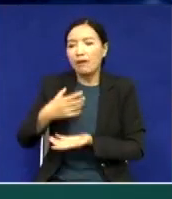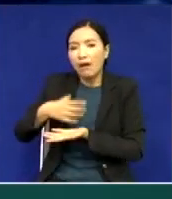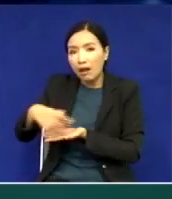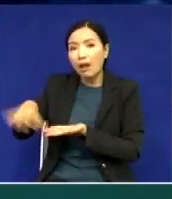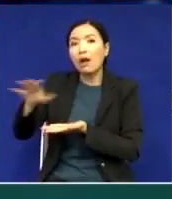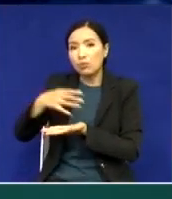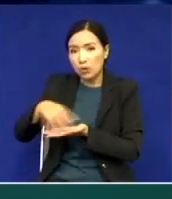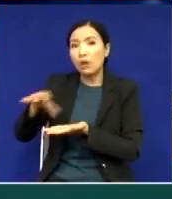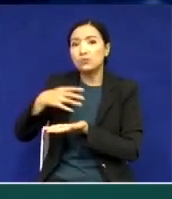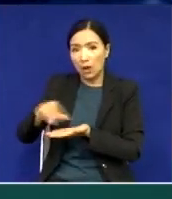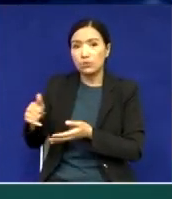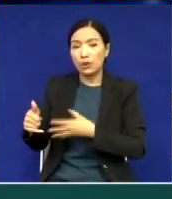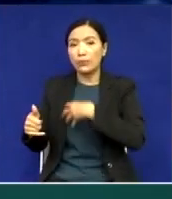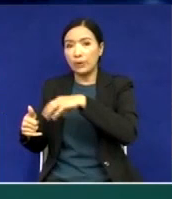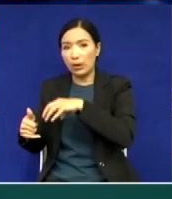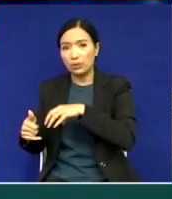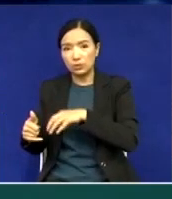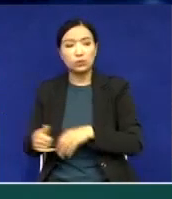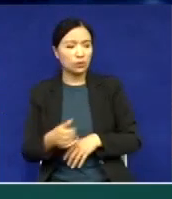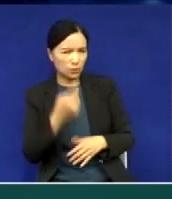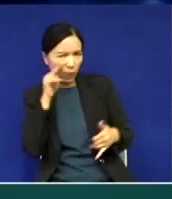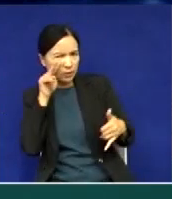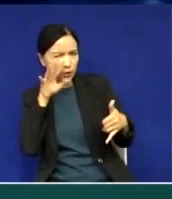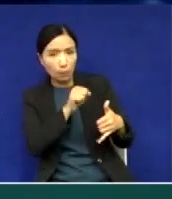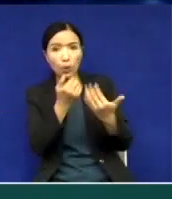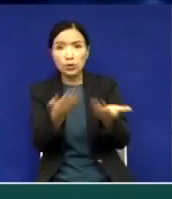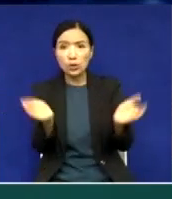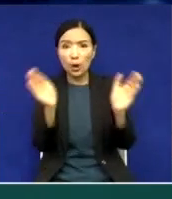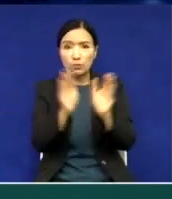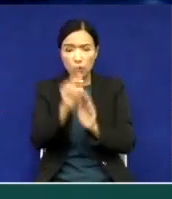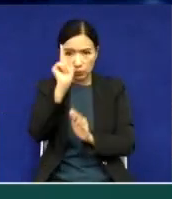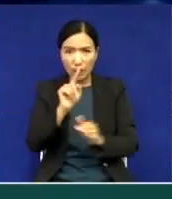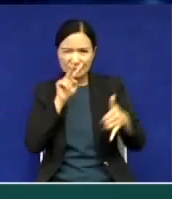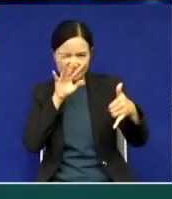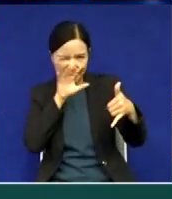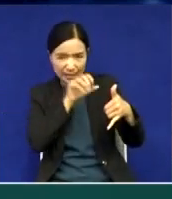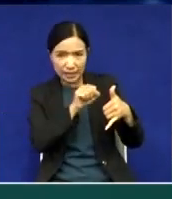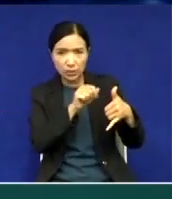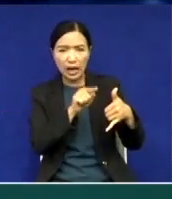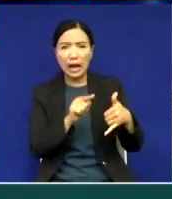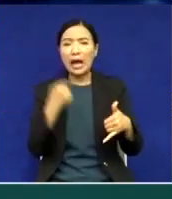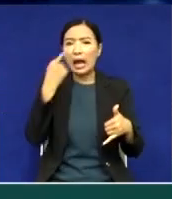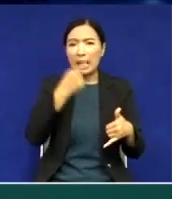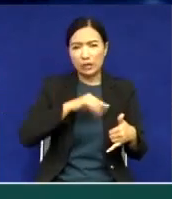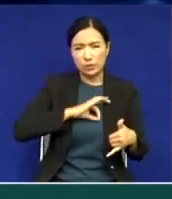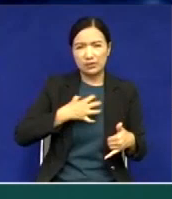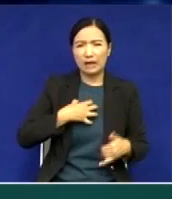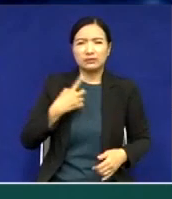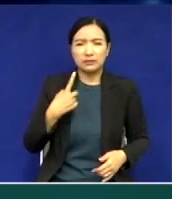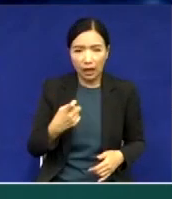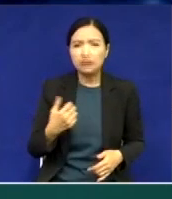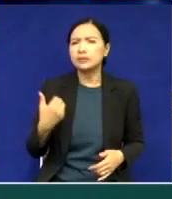อยู่ใกล้ชิดนะครับคนในครอบครัวเองให้สังเกตอาการครับคนที่พยายามฆ่าตัวตายคนที่มีความสื่ออยากฆ่าตัวตายมักจ